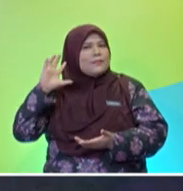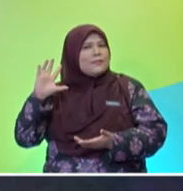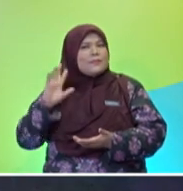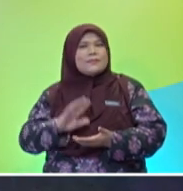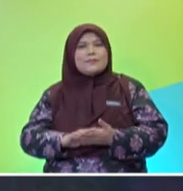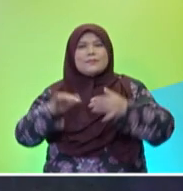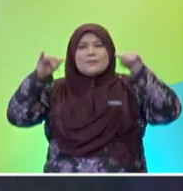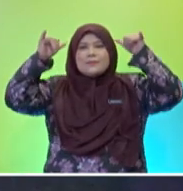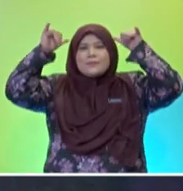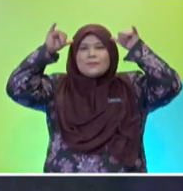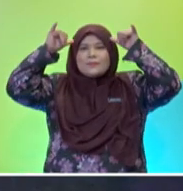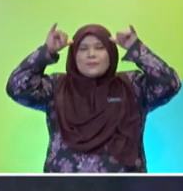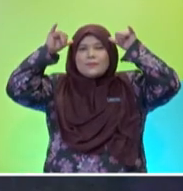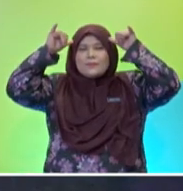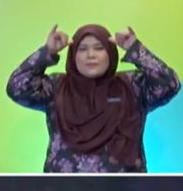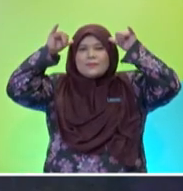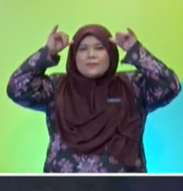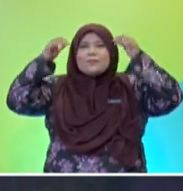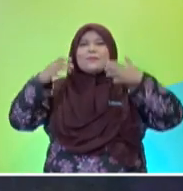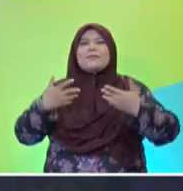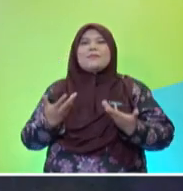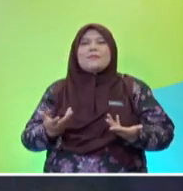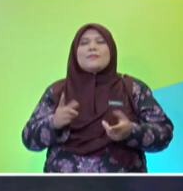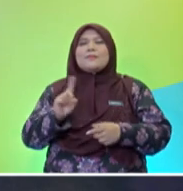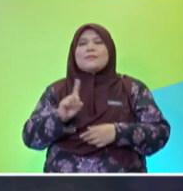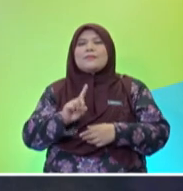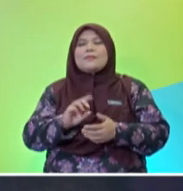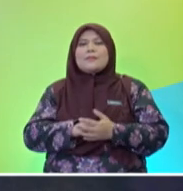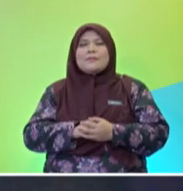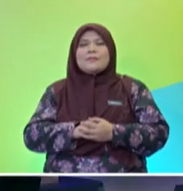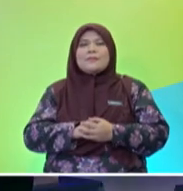lembu yang mana gambar lembu merah